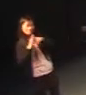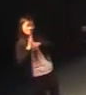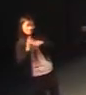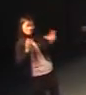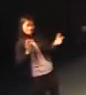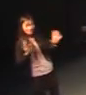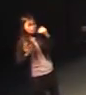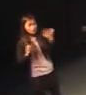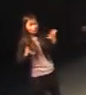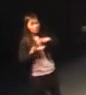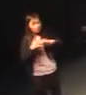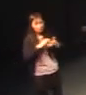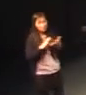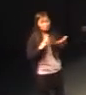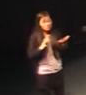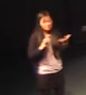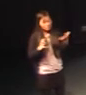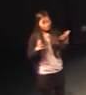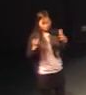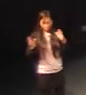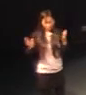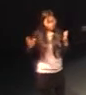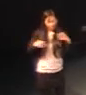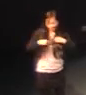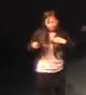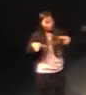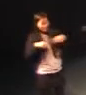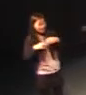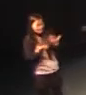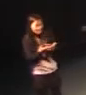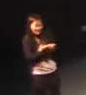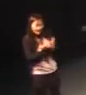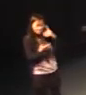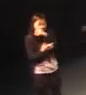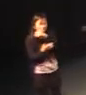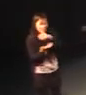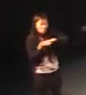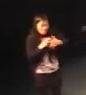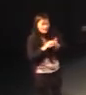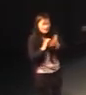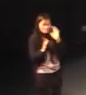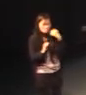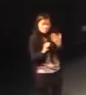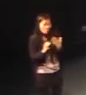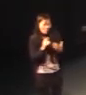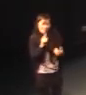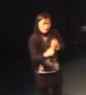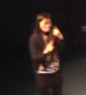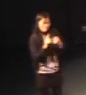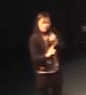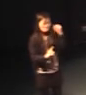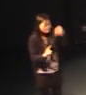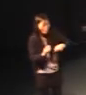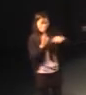on acceptera cette autorisation donc ça c'est quelque chose difficile donc c'est pour ça qu'il est indispensable d'avoir des réglementations internationales